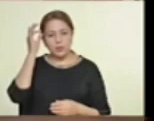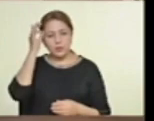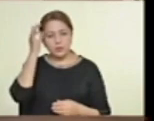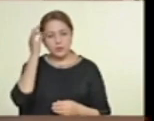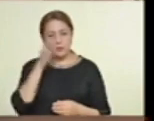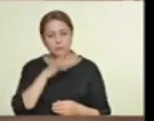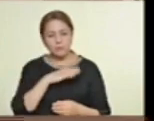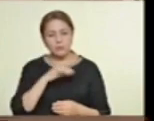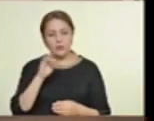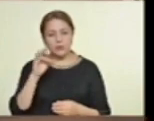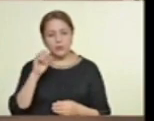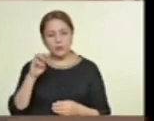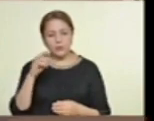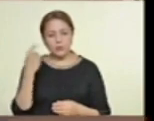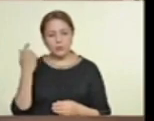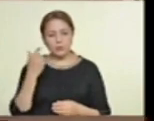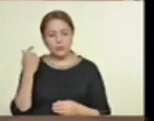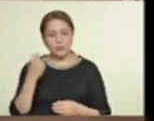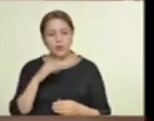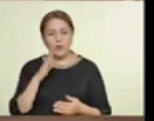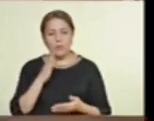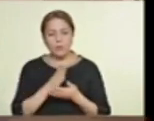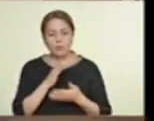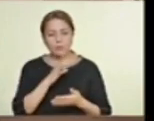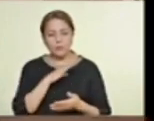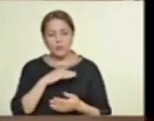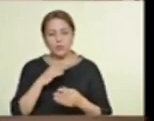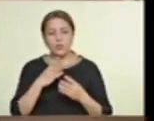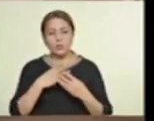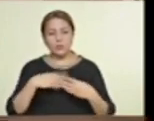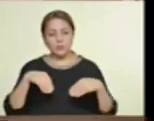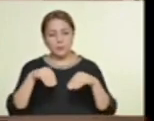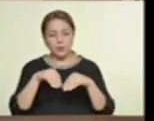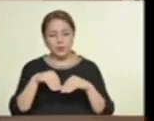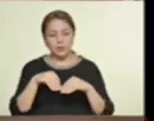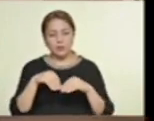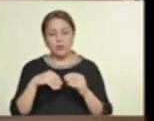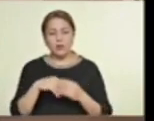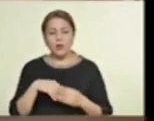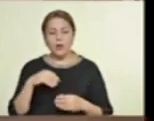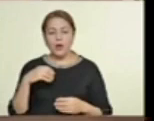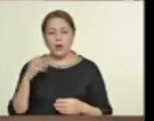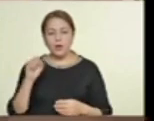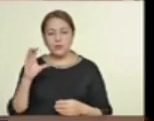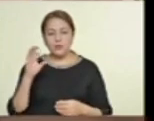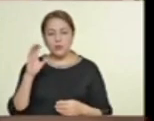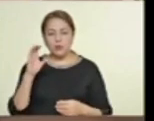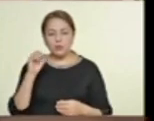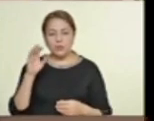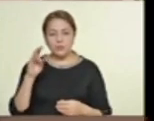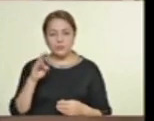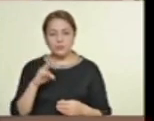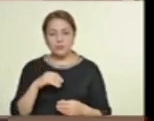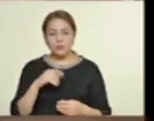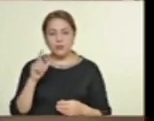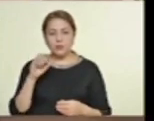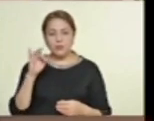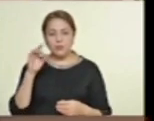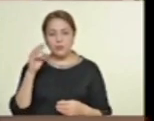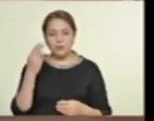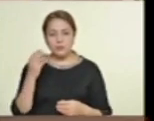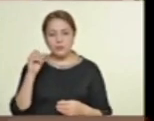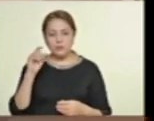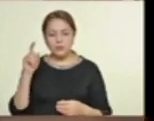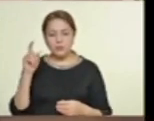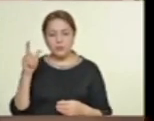bo'lsa, natural xo'jalik mavjud bo'lgan jamiyatda asosan demak gersiklik